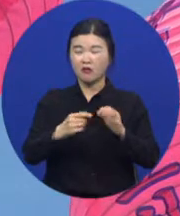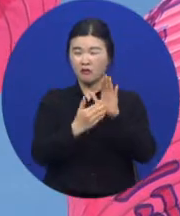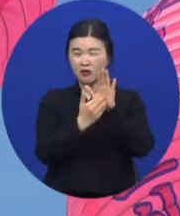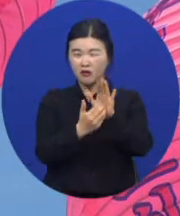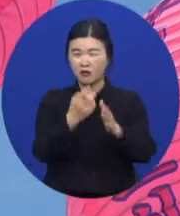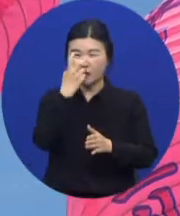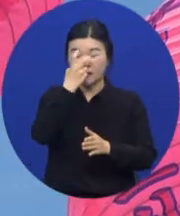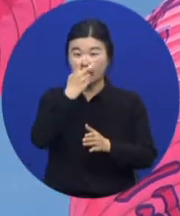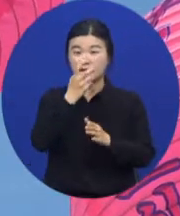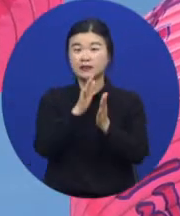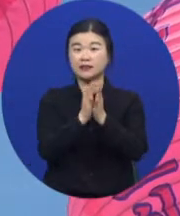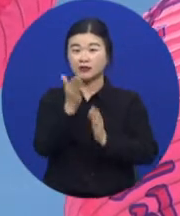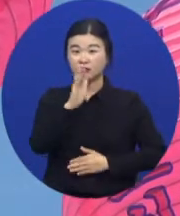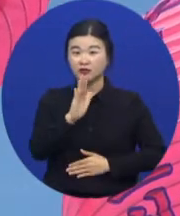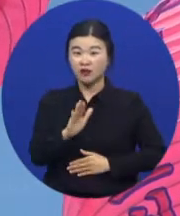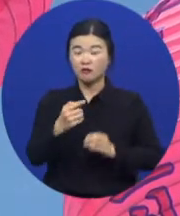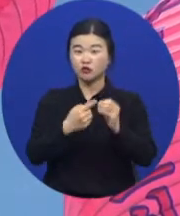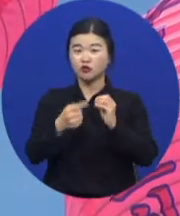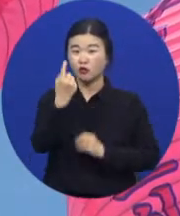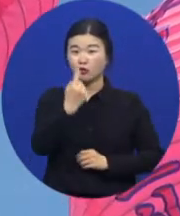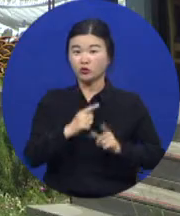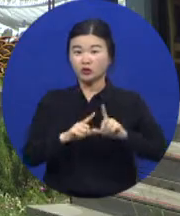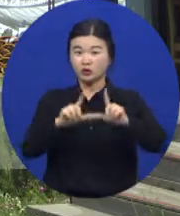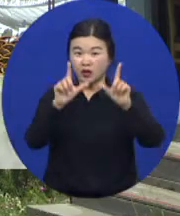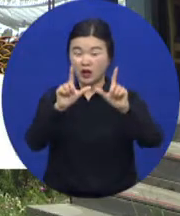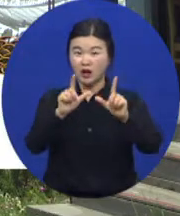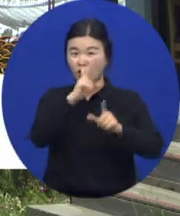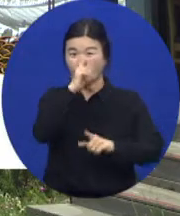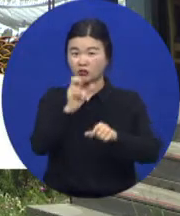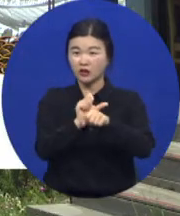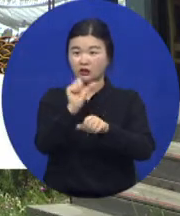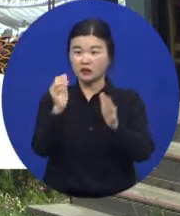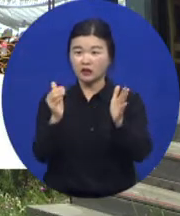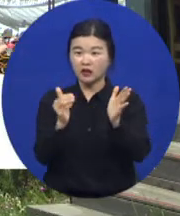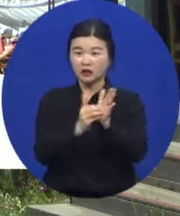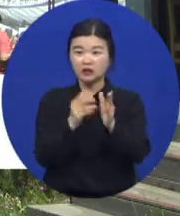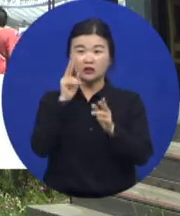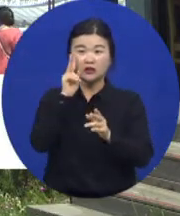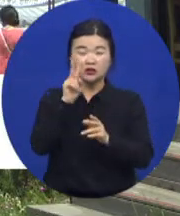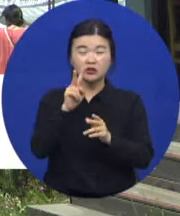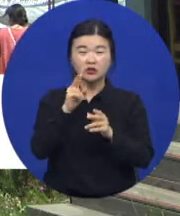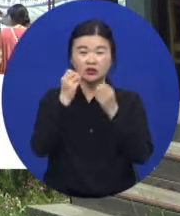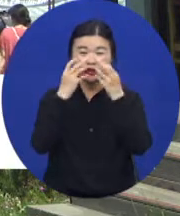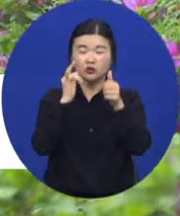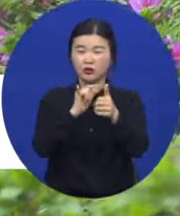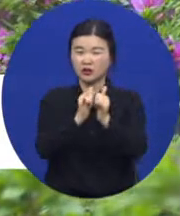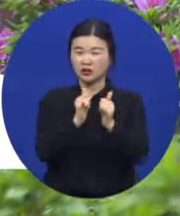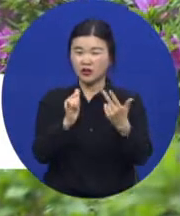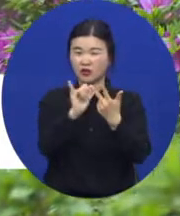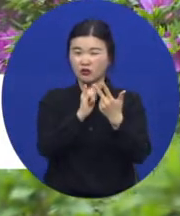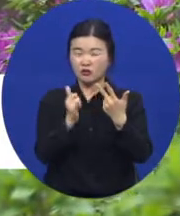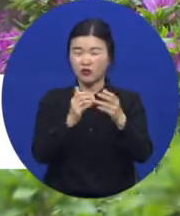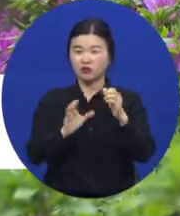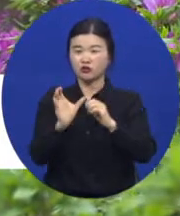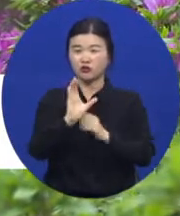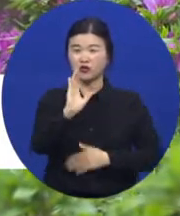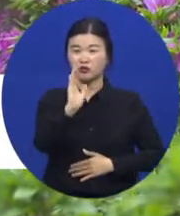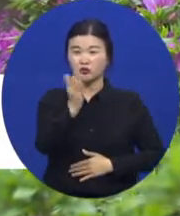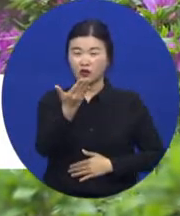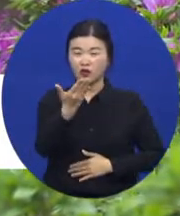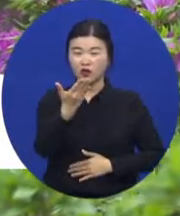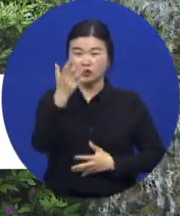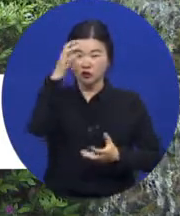강화 조치가 시행된 부처님 오신날 5 5시까지 이틀 동안 신규 확 긴자는 7명이 추가 발생해